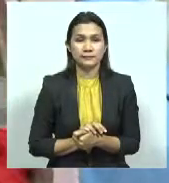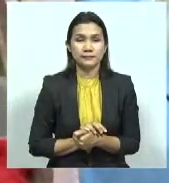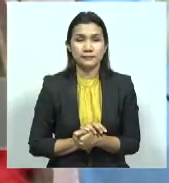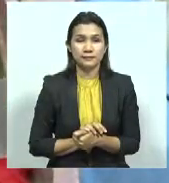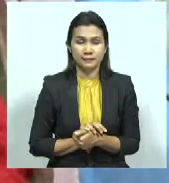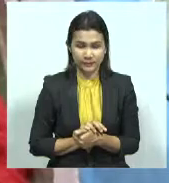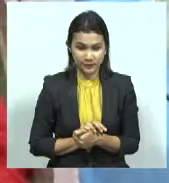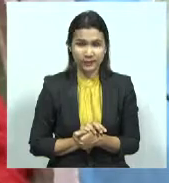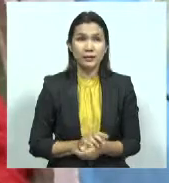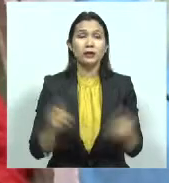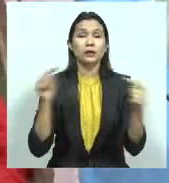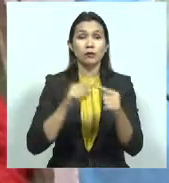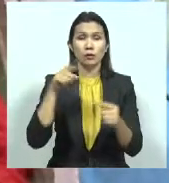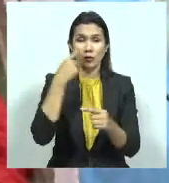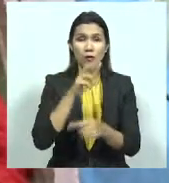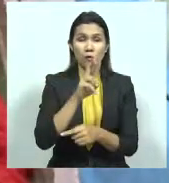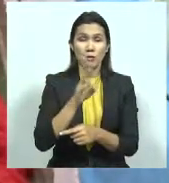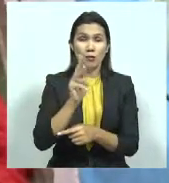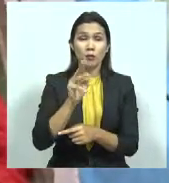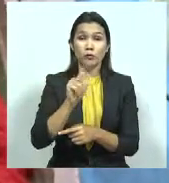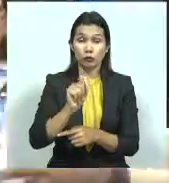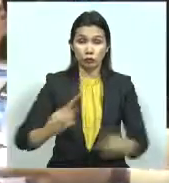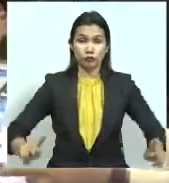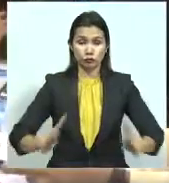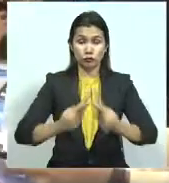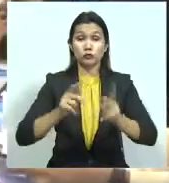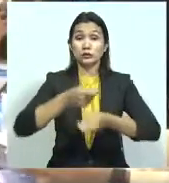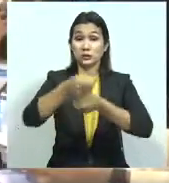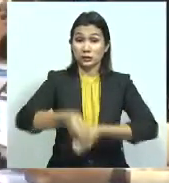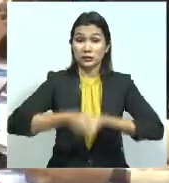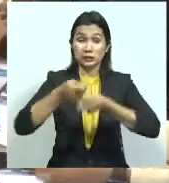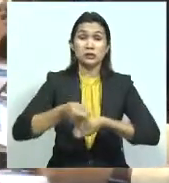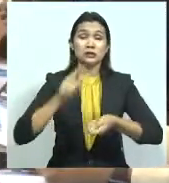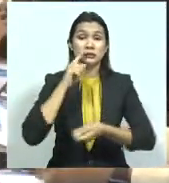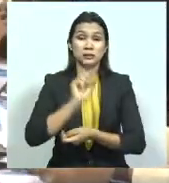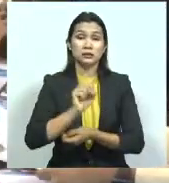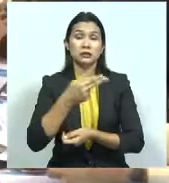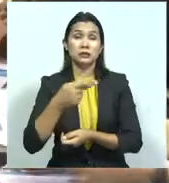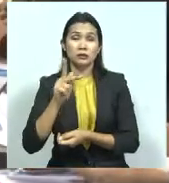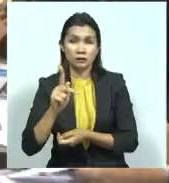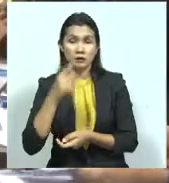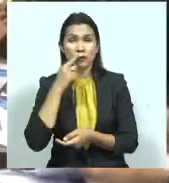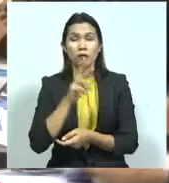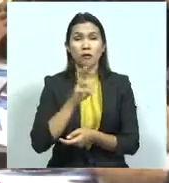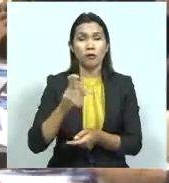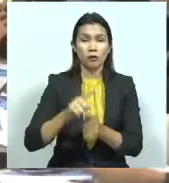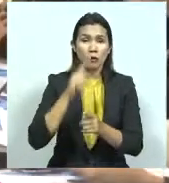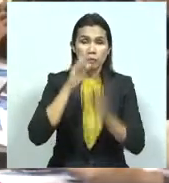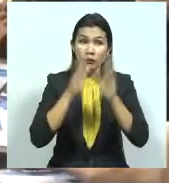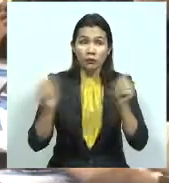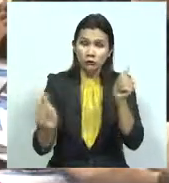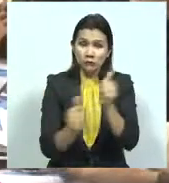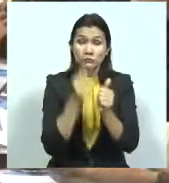นายประพัฒน์โพธสุธนรัฐมนตรีช่วยว่าการกระทรวงเกษตรและสหกรณ์พร้อมด้วยรัฐมนตรีช่วยว่าการอีก2